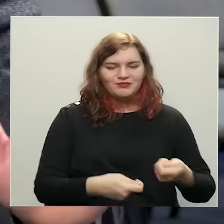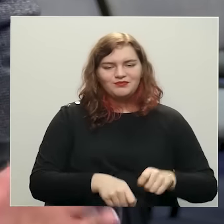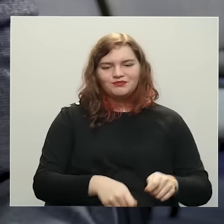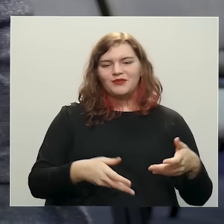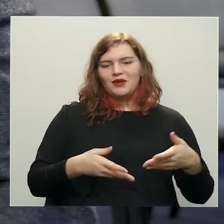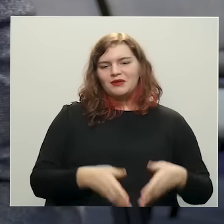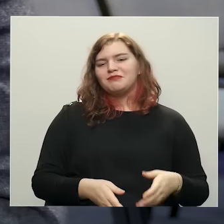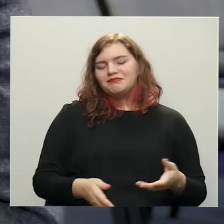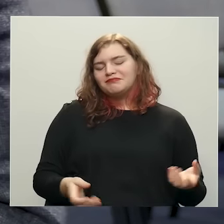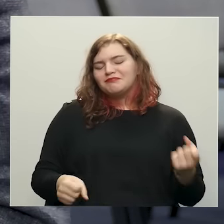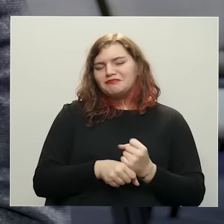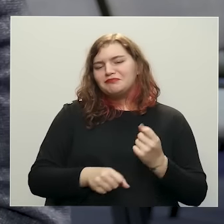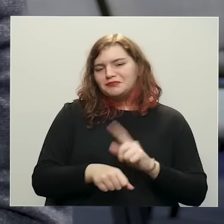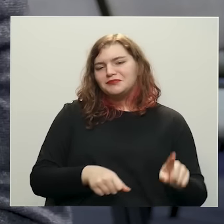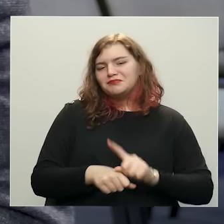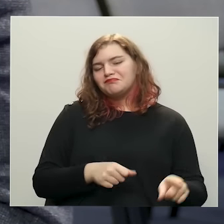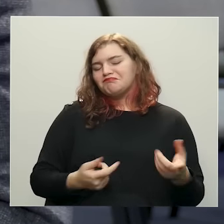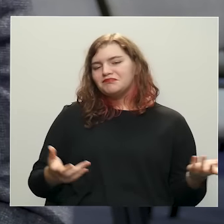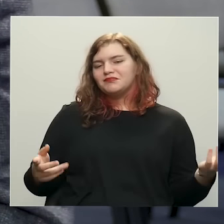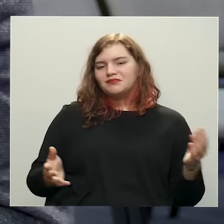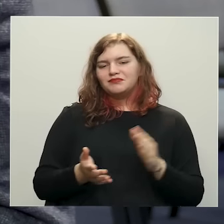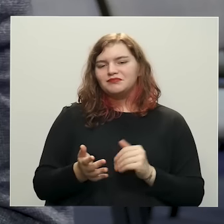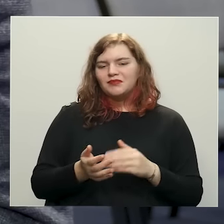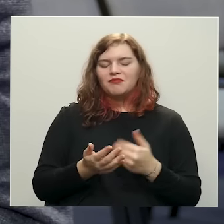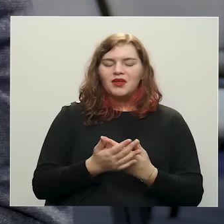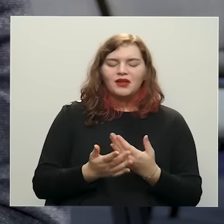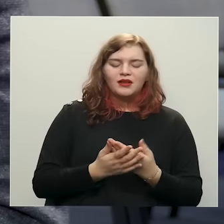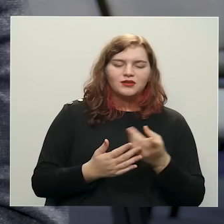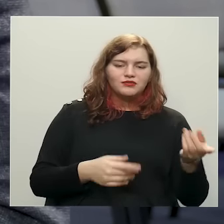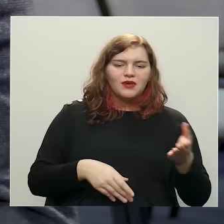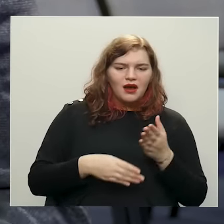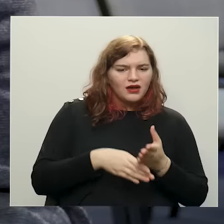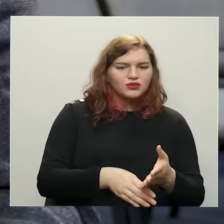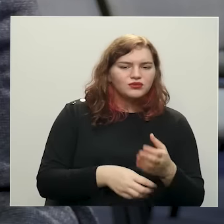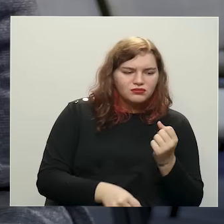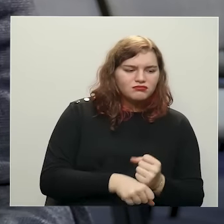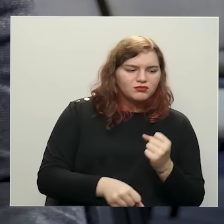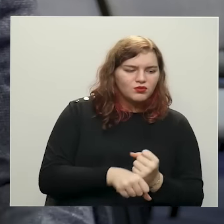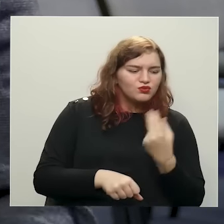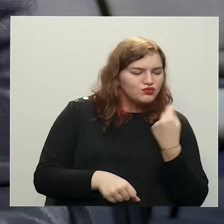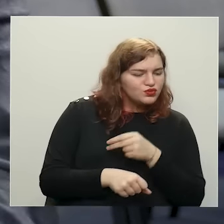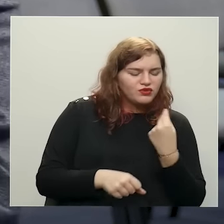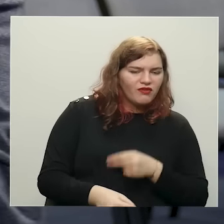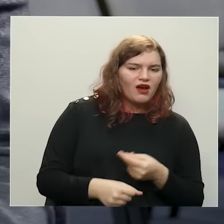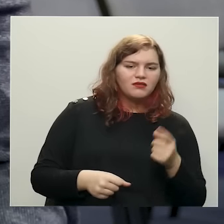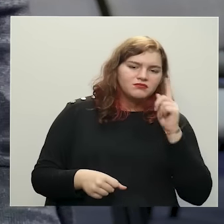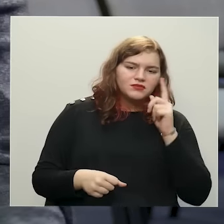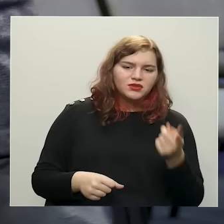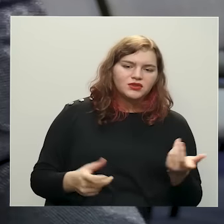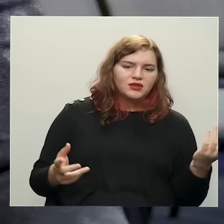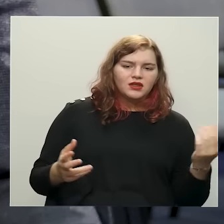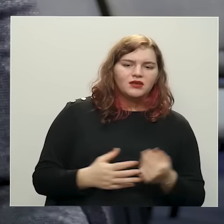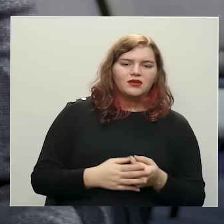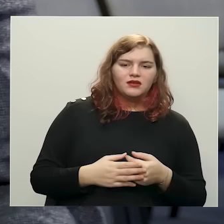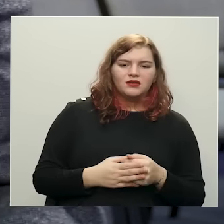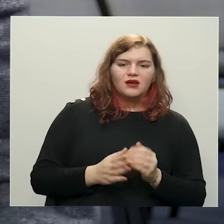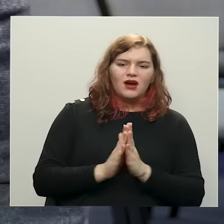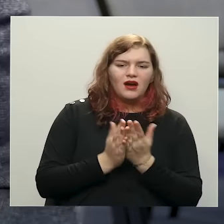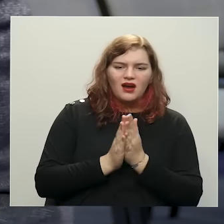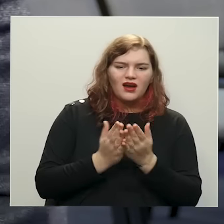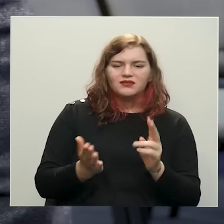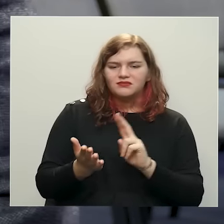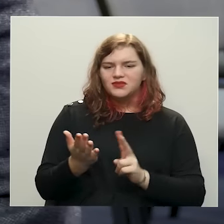ce. Făceam lucruri... benefice pentru ei, pentru viitor, să aibă o tragere, că cu cartea nu prea